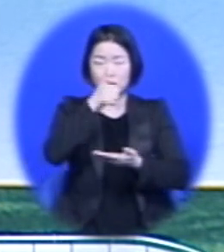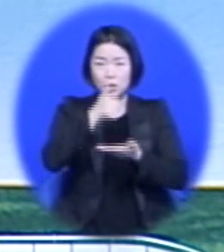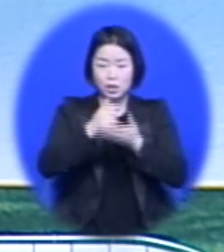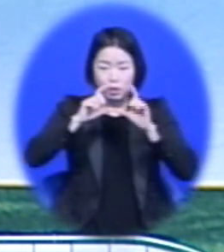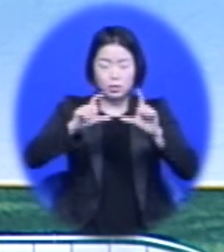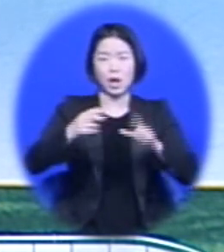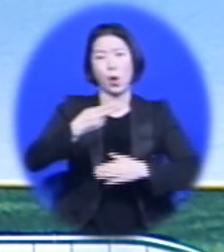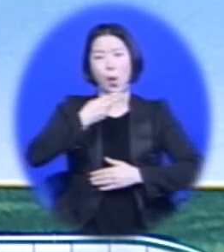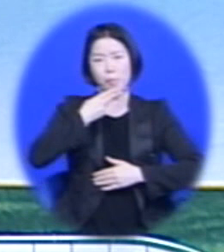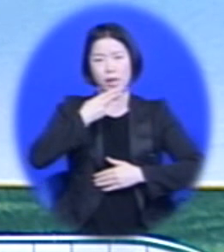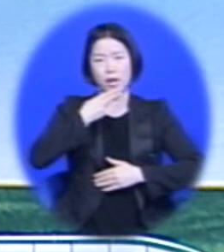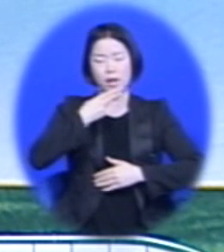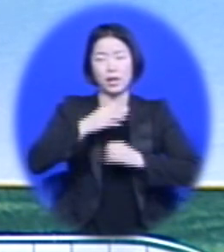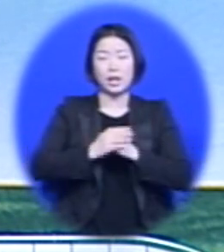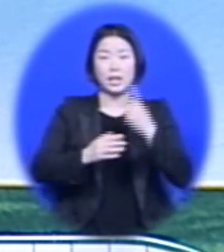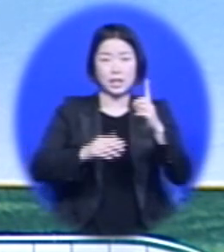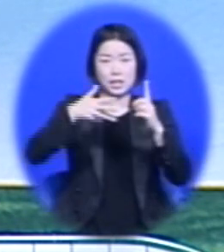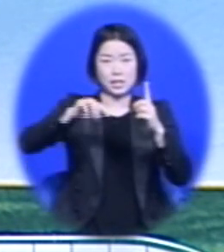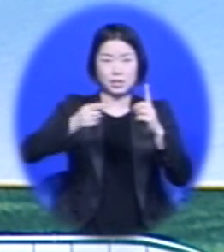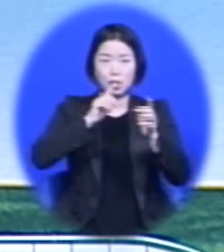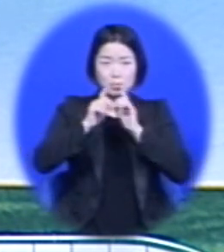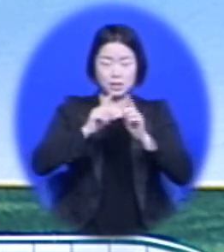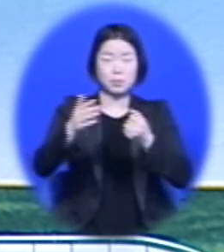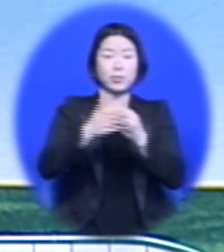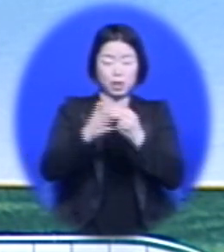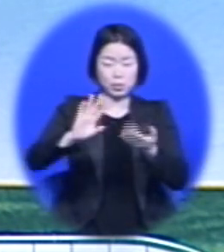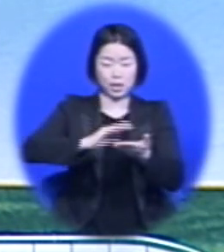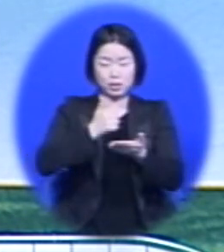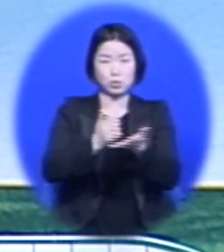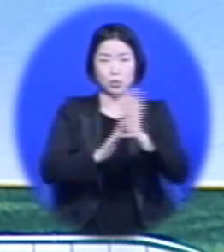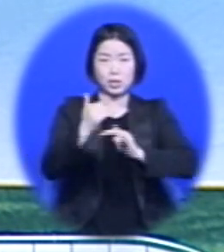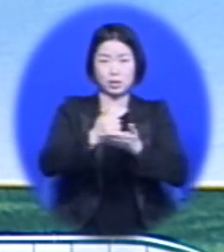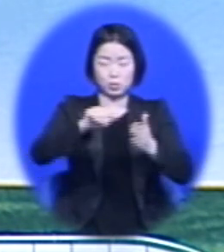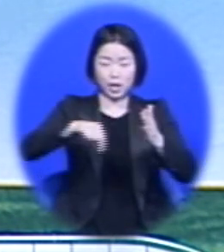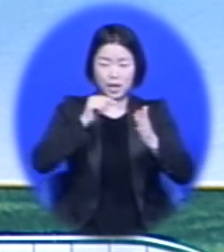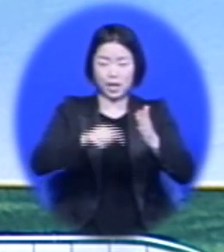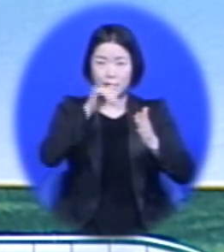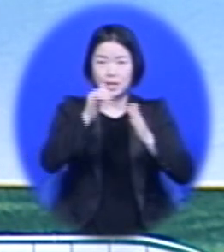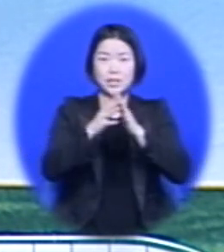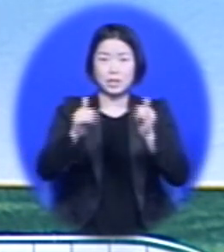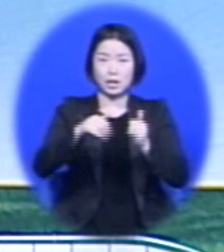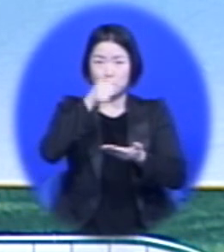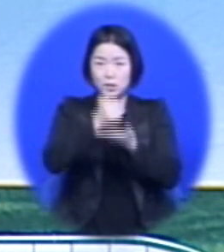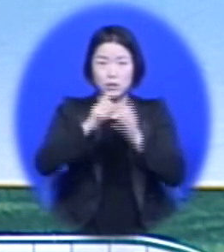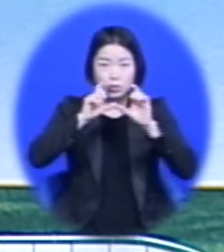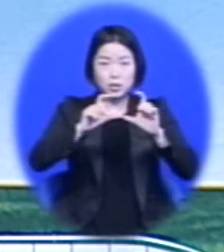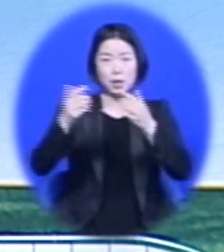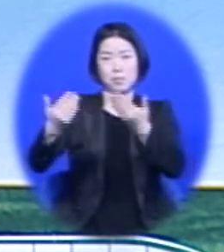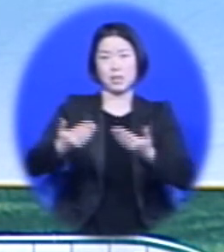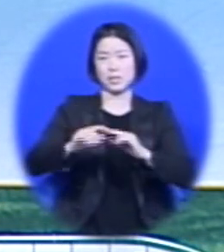없다는 말씀입니다. 1절 말씀에 그러므로 그리스도 예수 안에 있는 사람들은 정죄를 받지